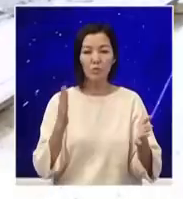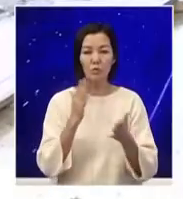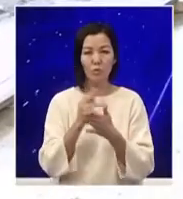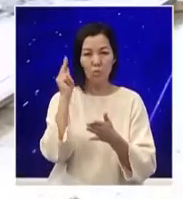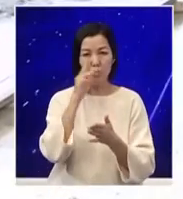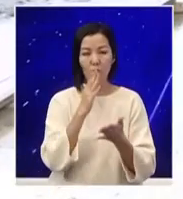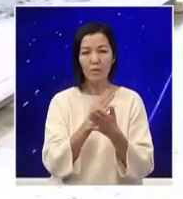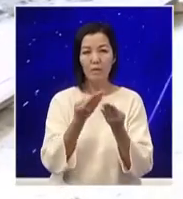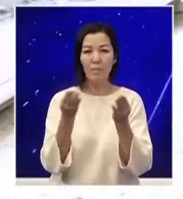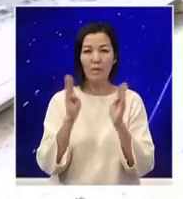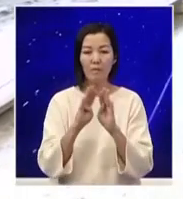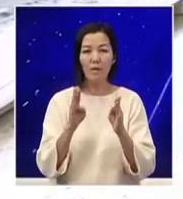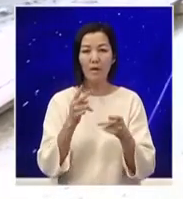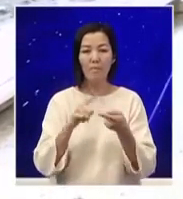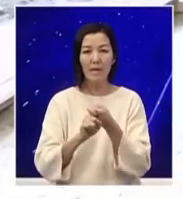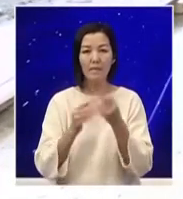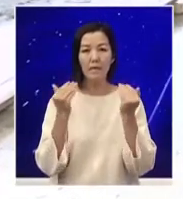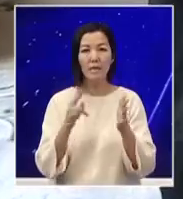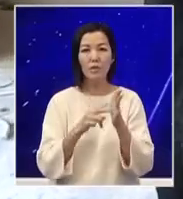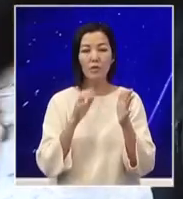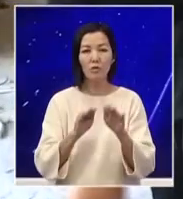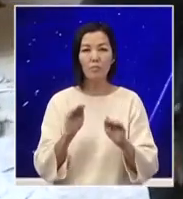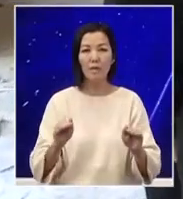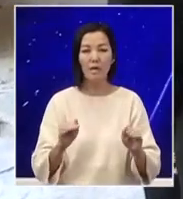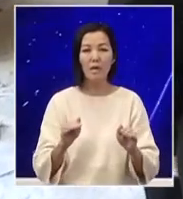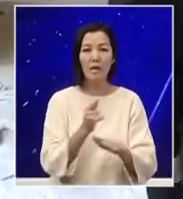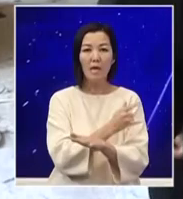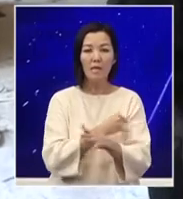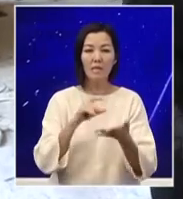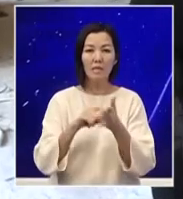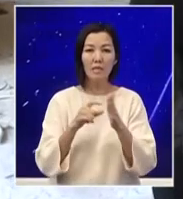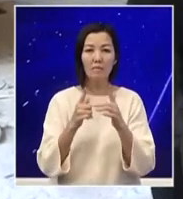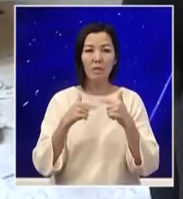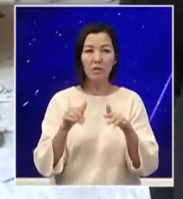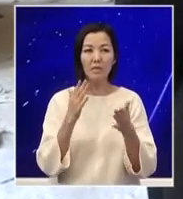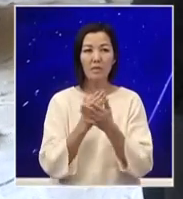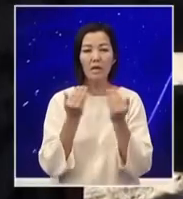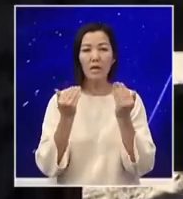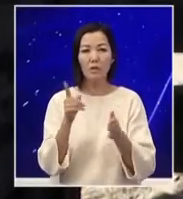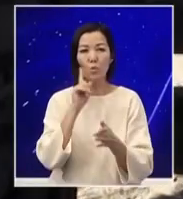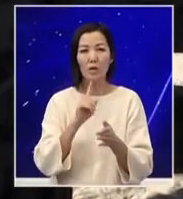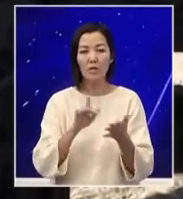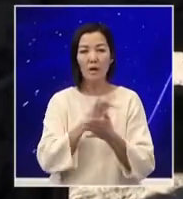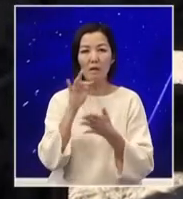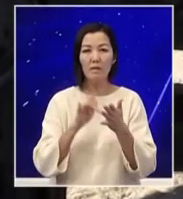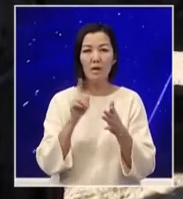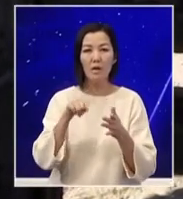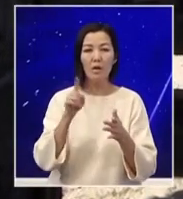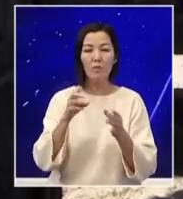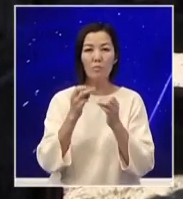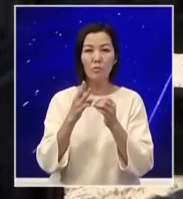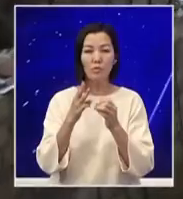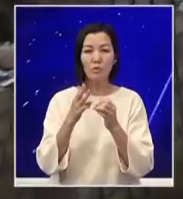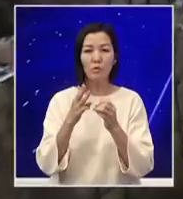алады. Пандемия жағдайына байланысты 700 балаға кезекші сыныптар жасақталған. Олар уақытша қаладағы номер 13